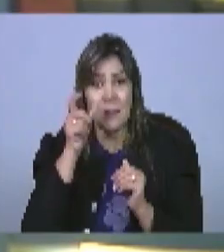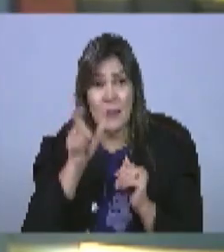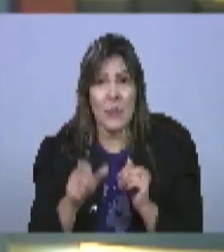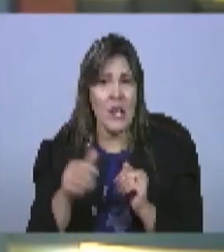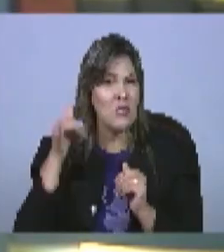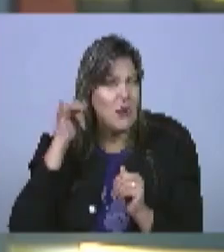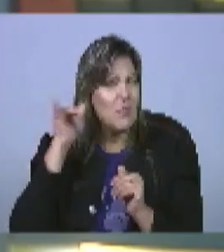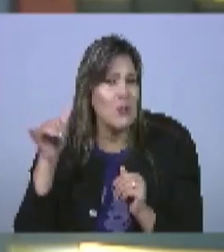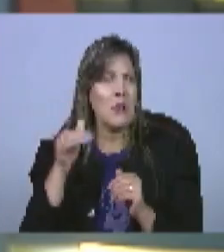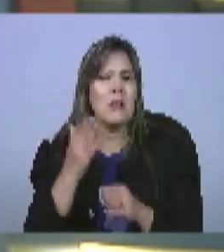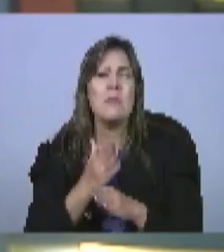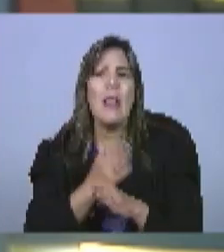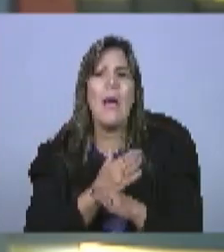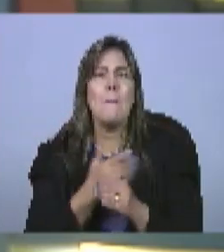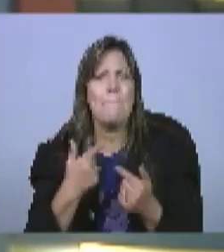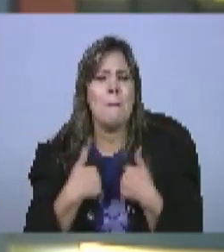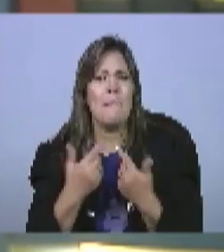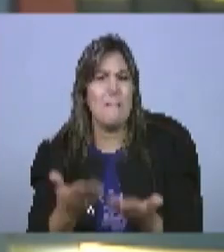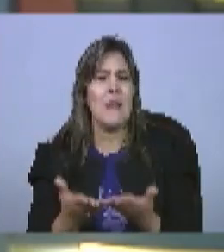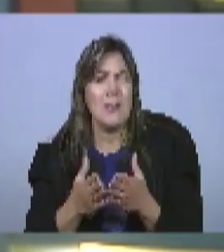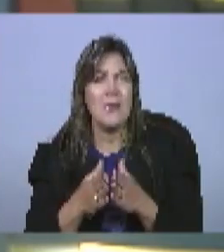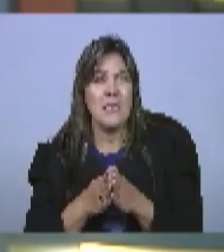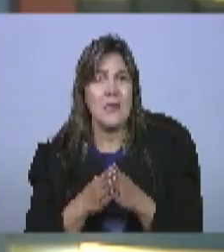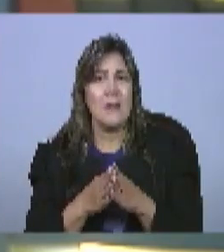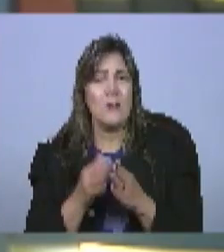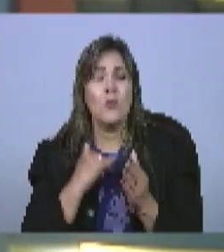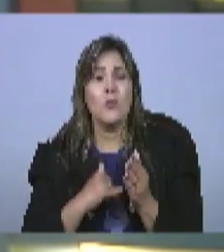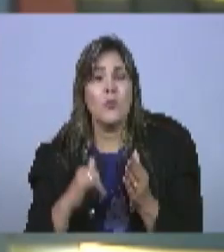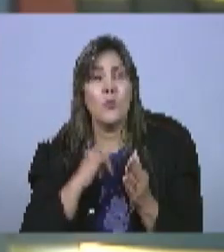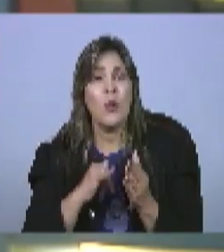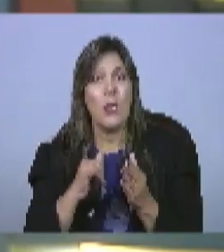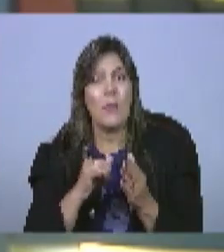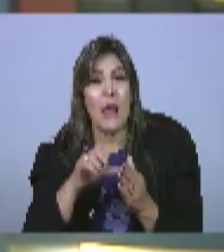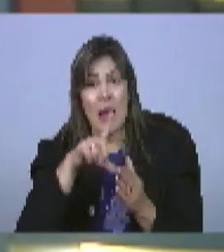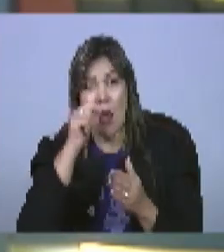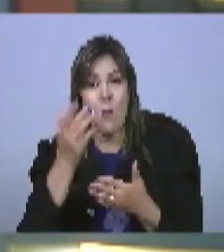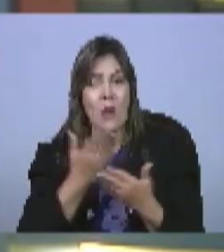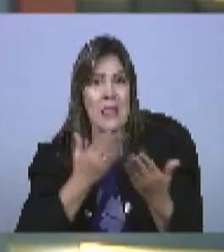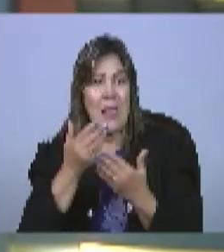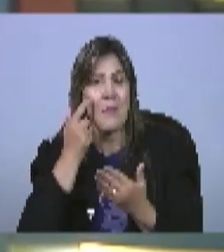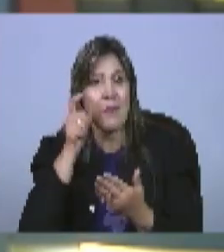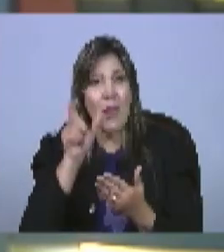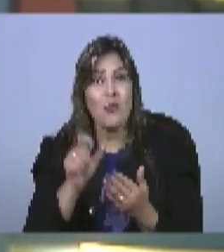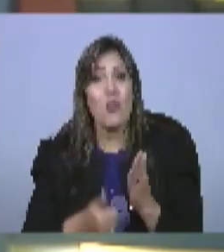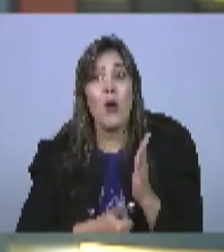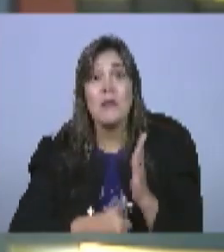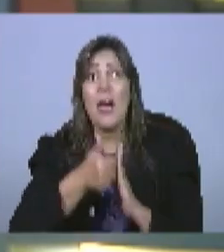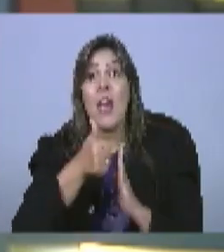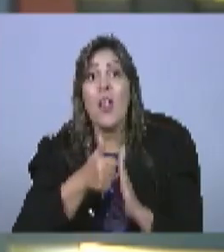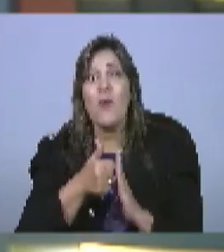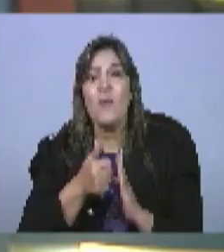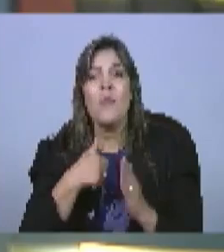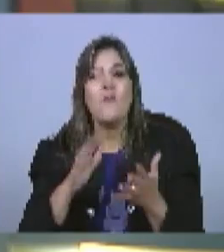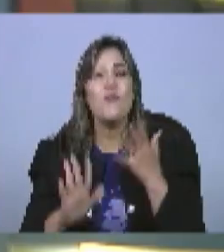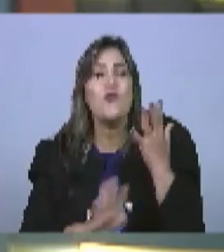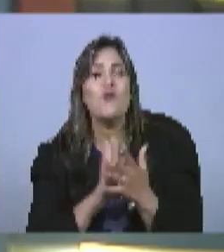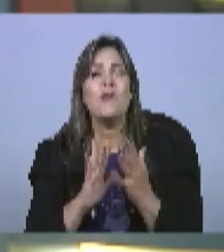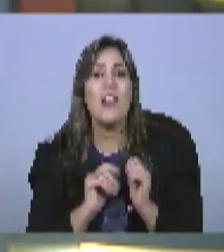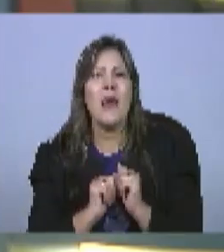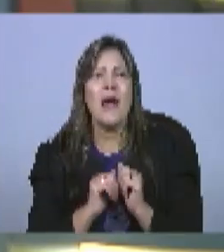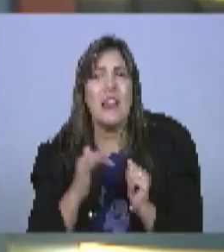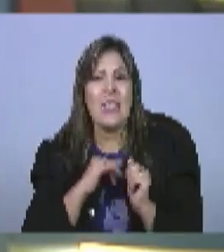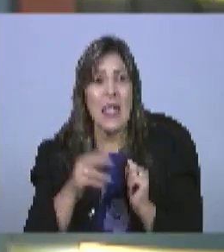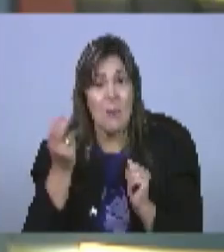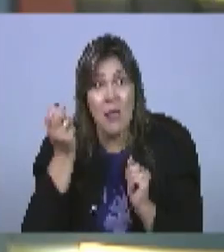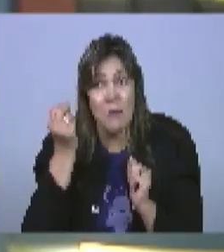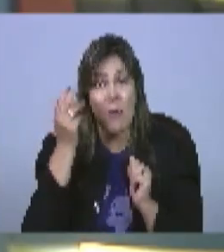المستهتر ده متعب جدا و ودايما لو اعامل مع شخص ايجابي تبقى مشكله لكن احنا دايما من خلال